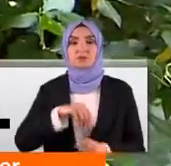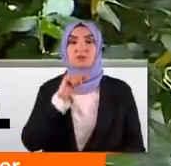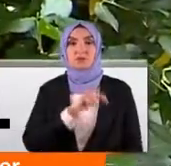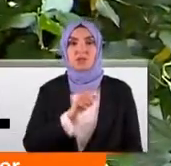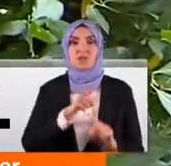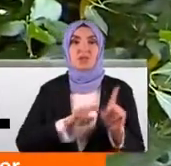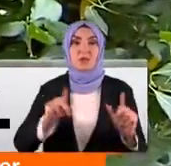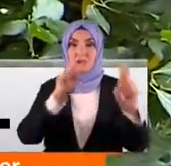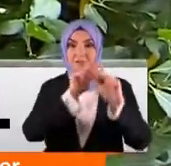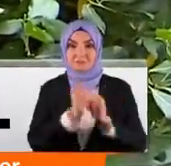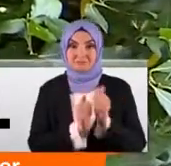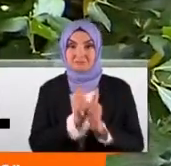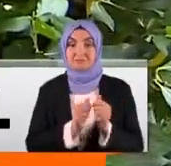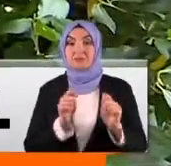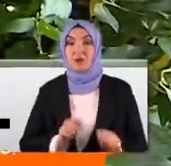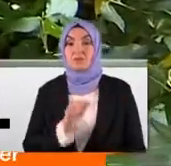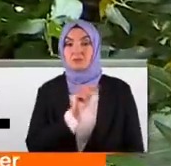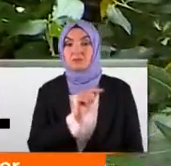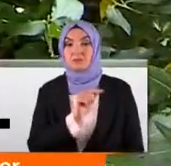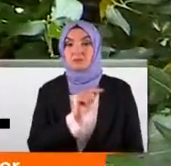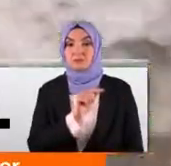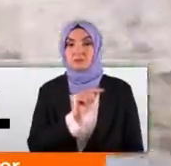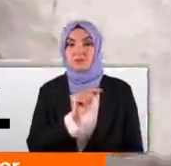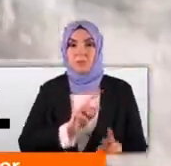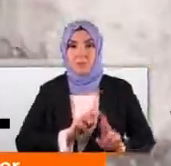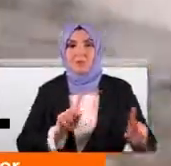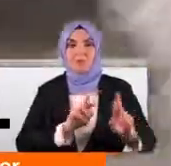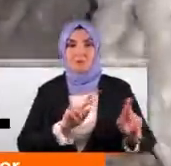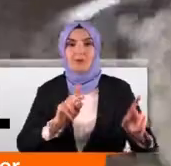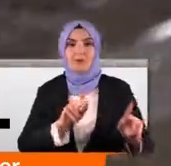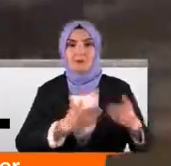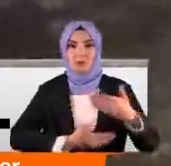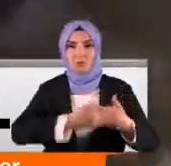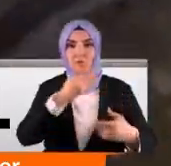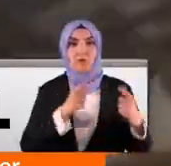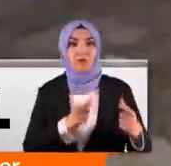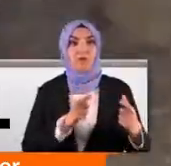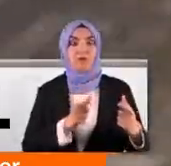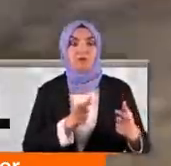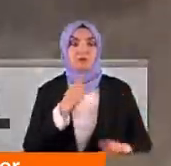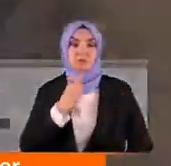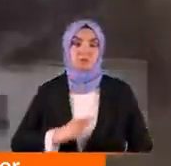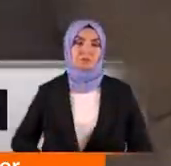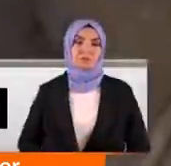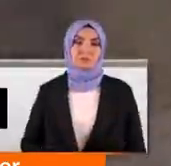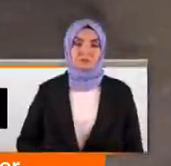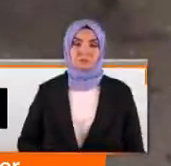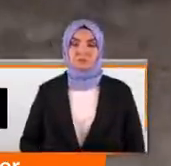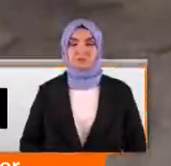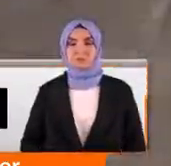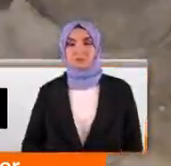olmuş. Yoksa başka türlü patlatılma imkanı yok. Çok kalın duvarlar. Bakın ilk kapağa geçiyorum. Burası çok dar bir